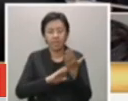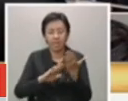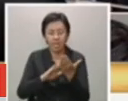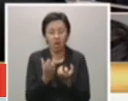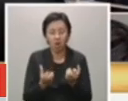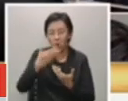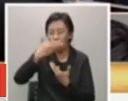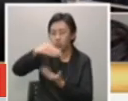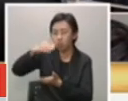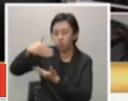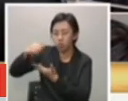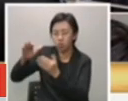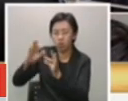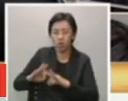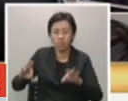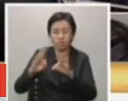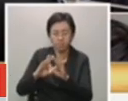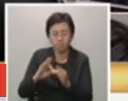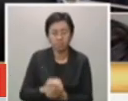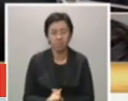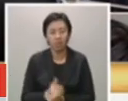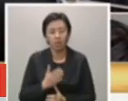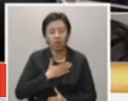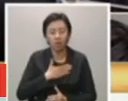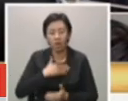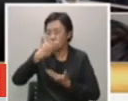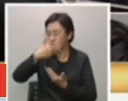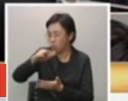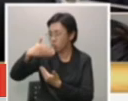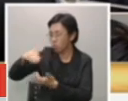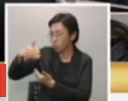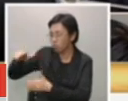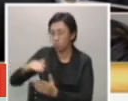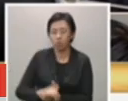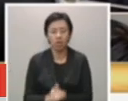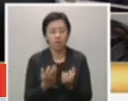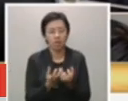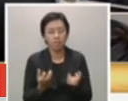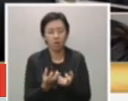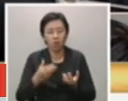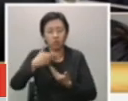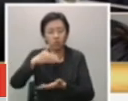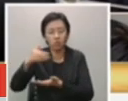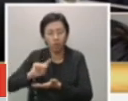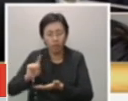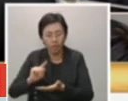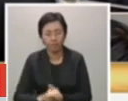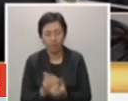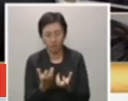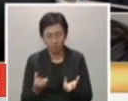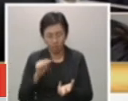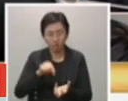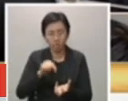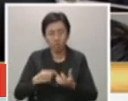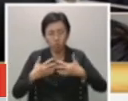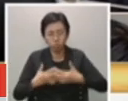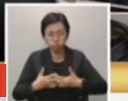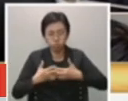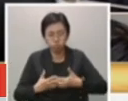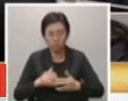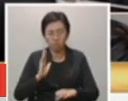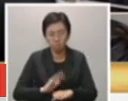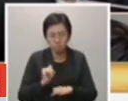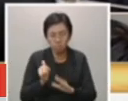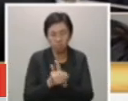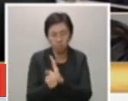การส่งออกเป็นหลักเราเป็นประเทศการส่งออกครับเรามีผลิตภัณฑ์เรามีการผลิตที่เรามีความชำนาญมี